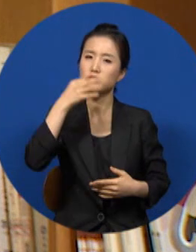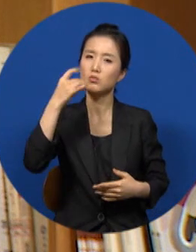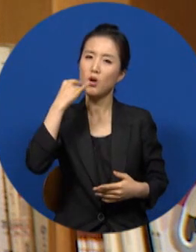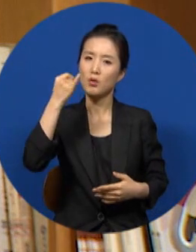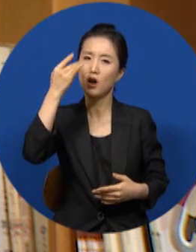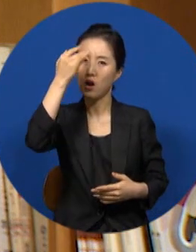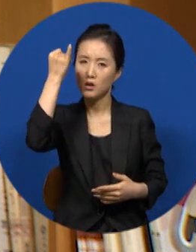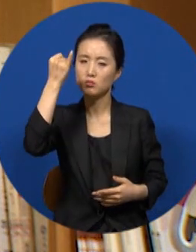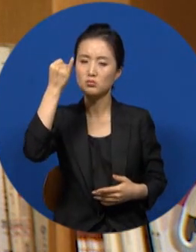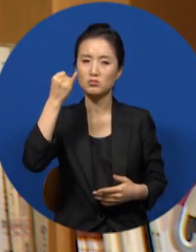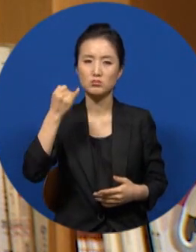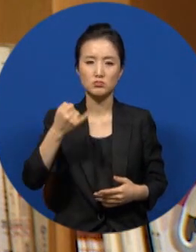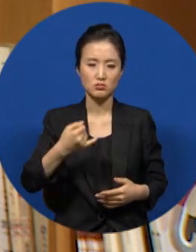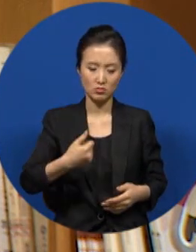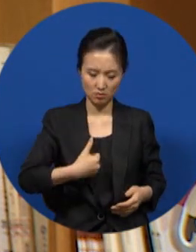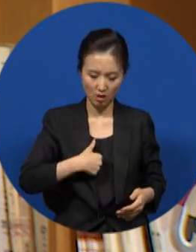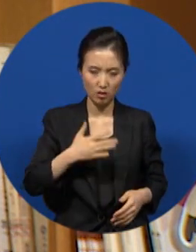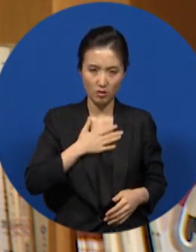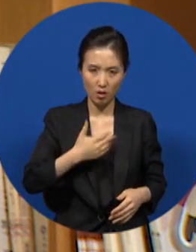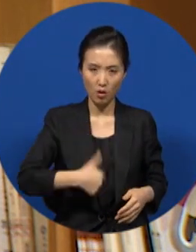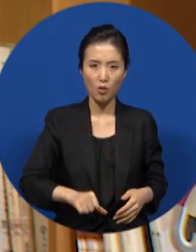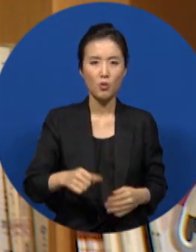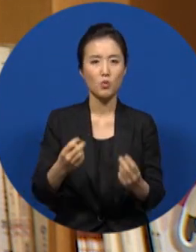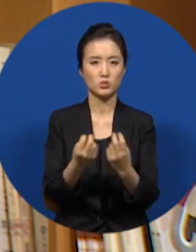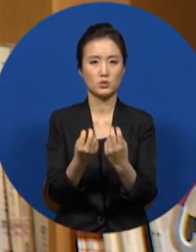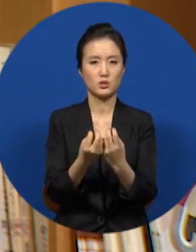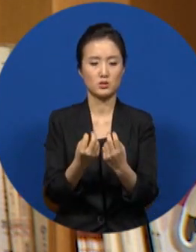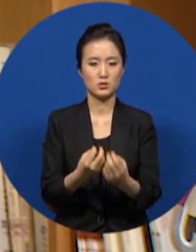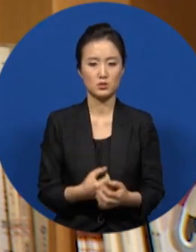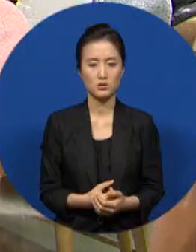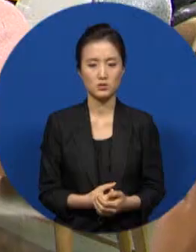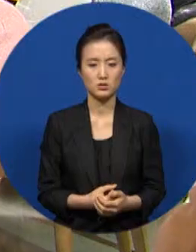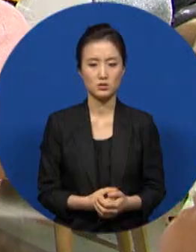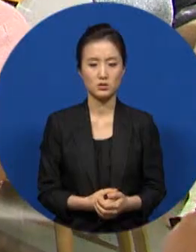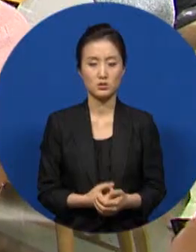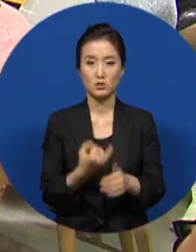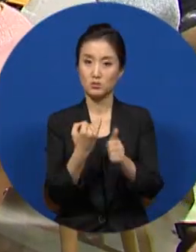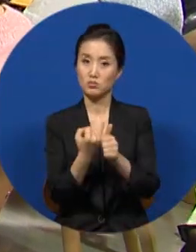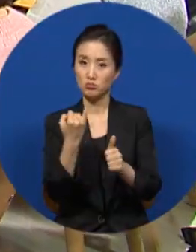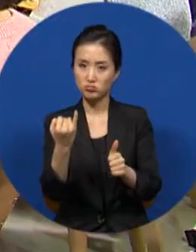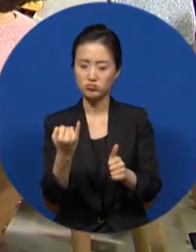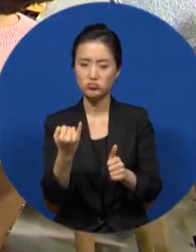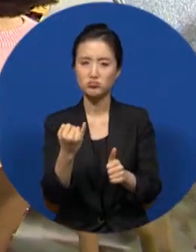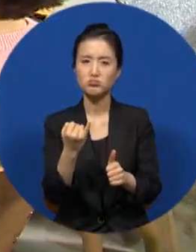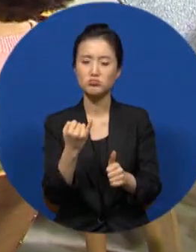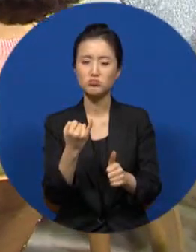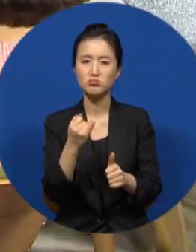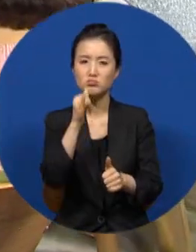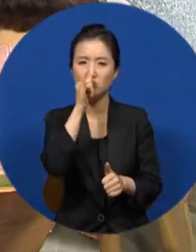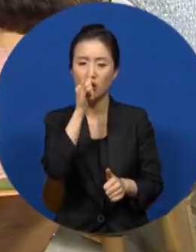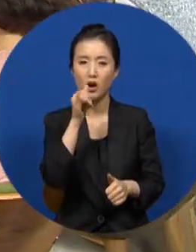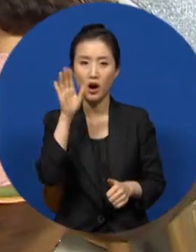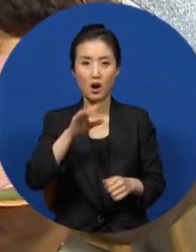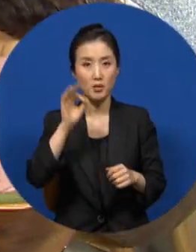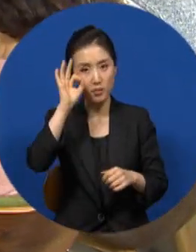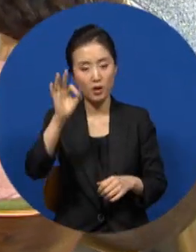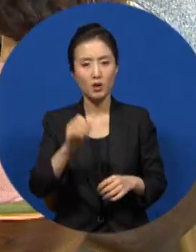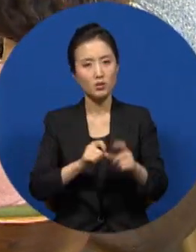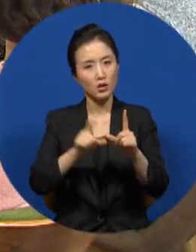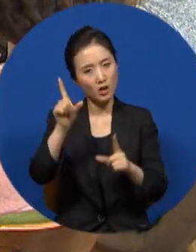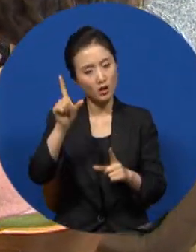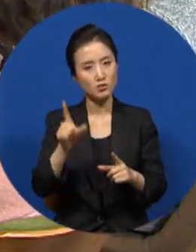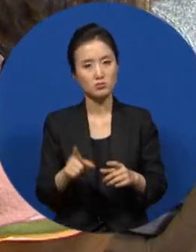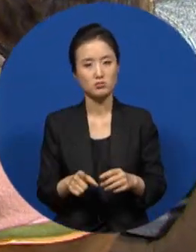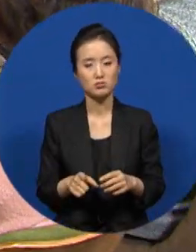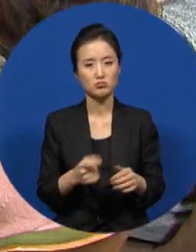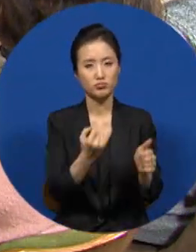무섭습니다. 3대가 늙어갑니다. 그리고 이제 배우자 덕이 있어야 된다고 했었는데 요즘 뭐 세 쌍 중에 하나는 이혼을 하게 됩니다.